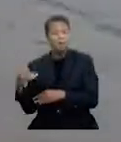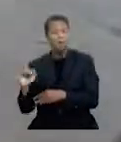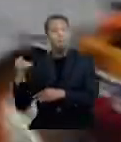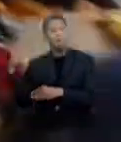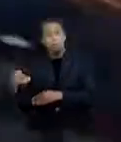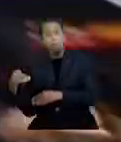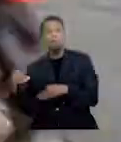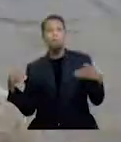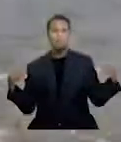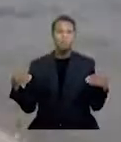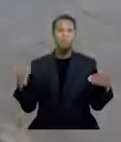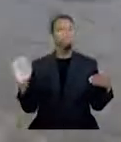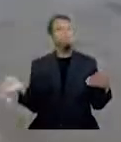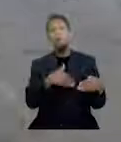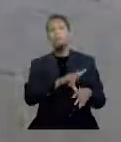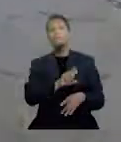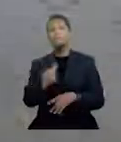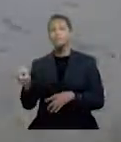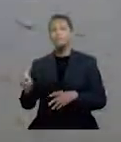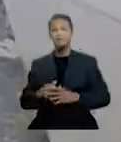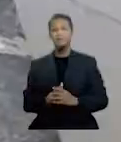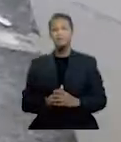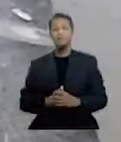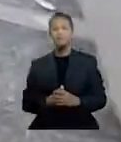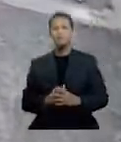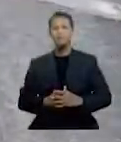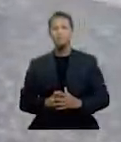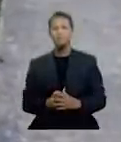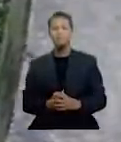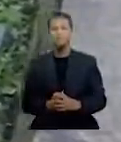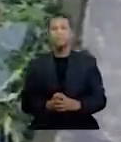Dari Tangerang Selatan, Nunung Purnomo, iNews melaporkan.